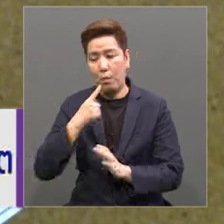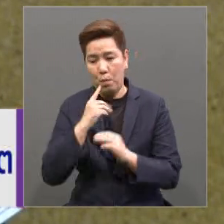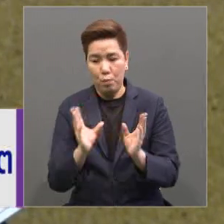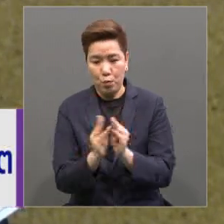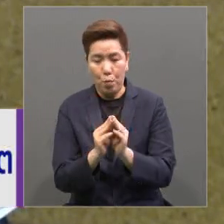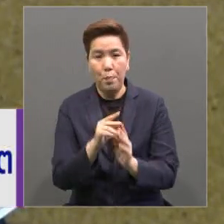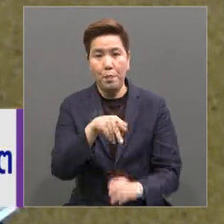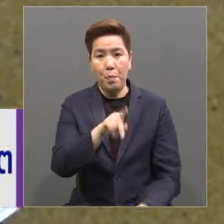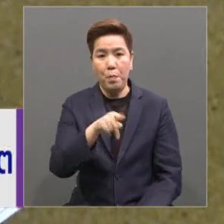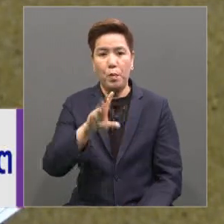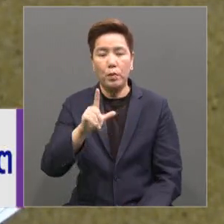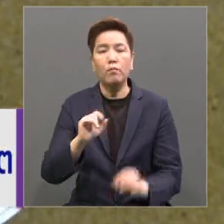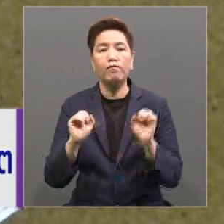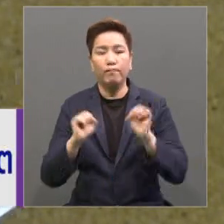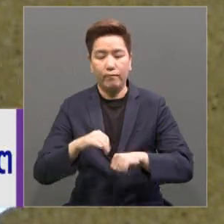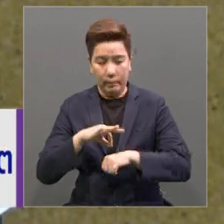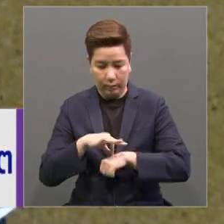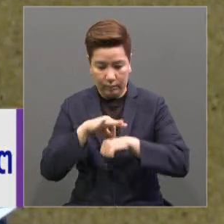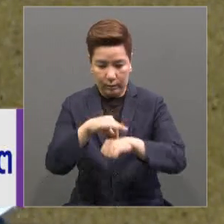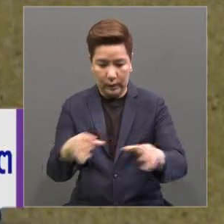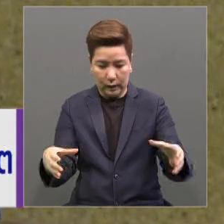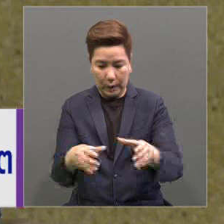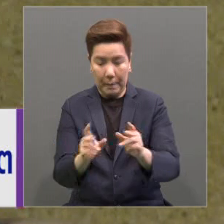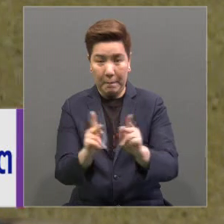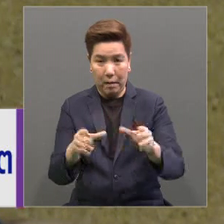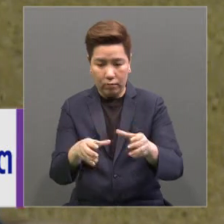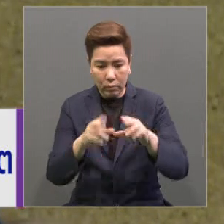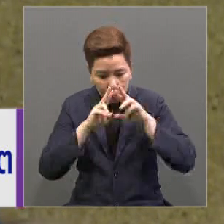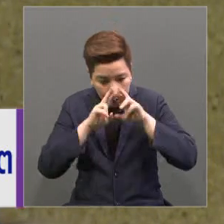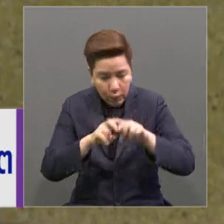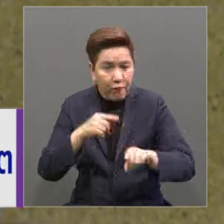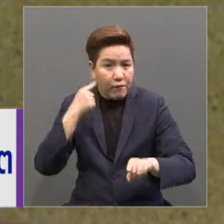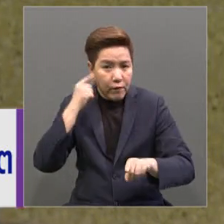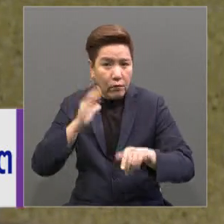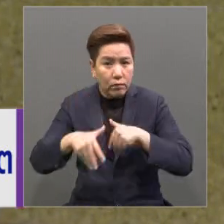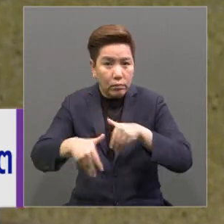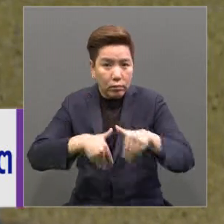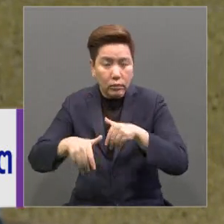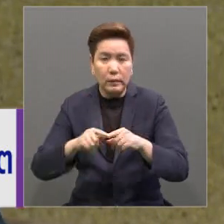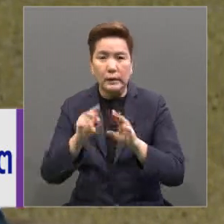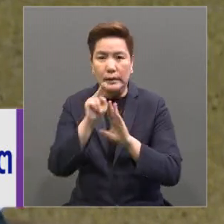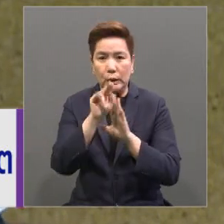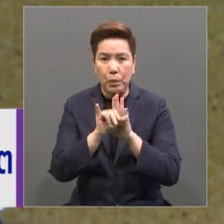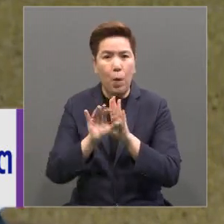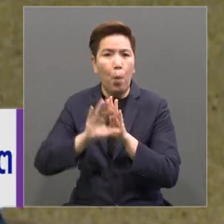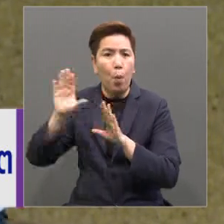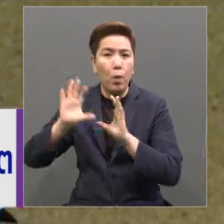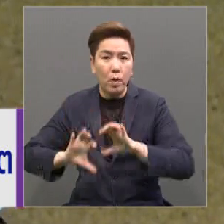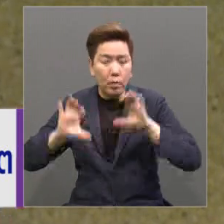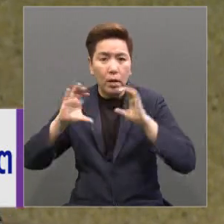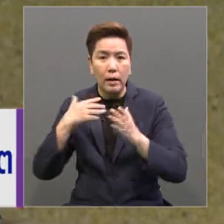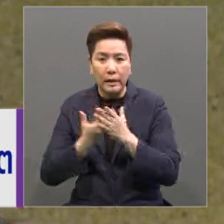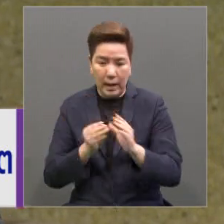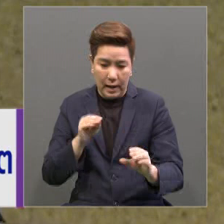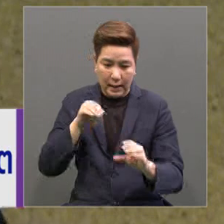ประชุมมีมติเห็นชอบในการแต่งตั้งคณะกรรมการเพื่อศึกษาและดำเนินการรับฟังความเห็นเกี่ยวกับนโยบายรัฐบาลกรณี